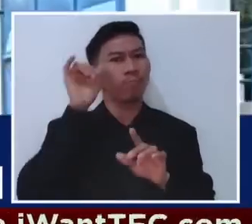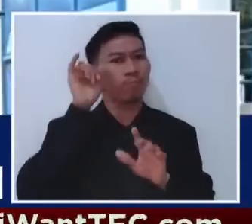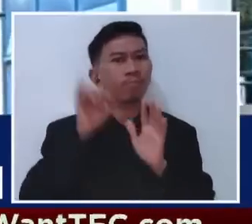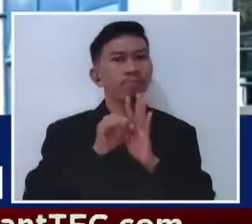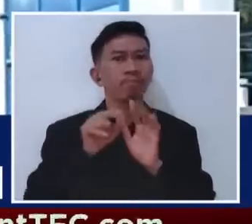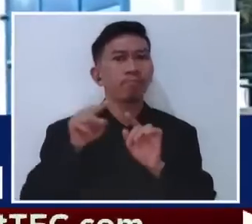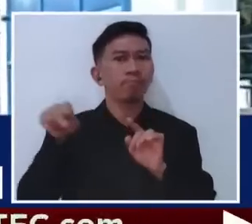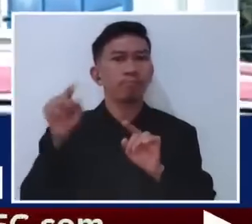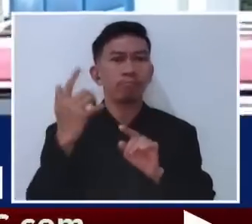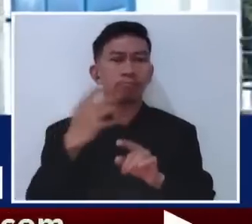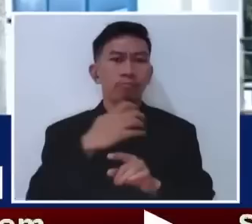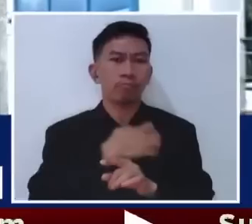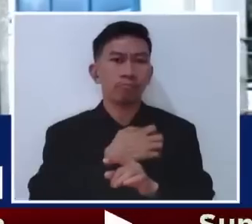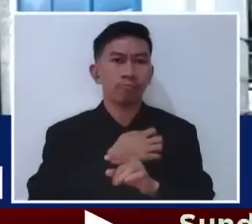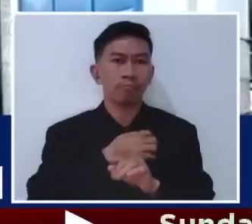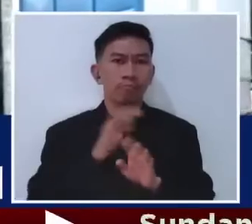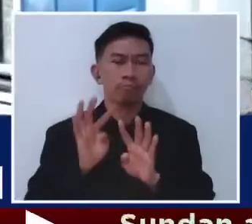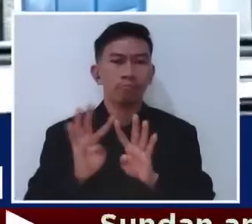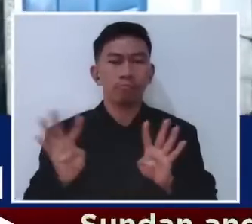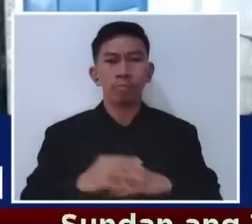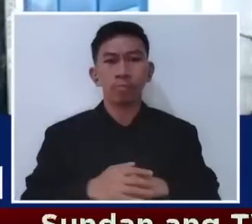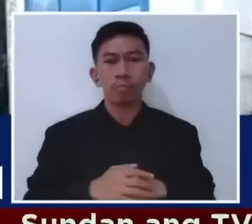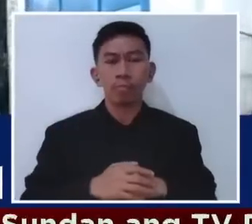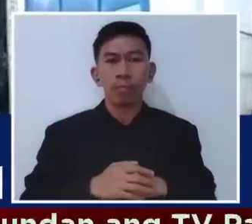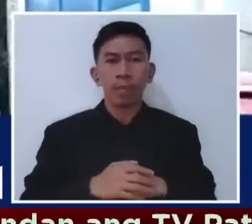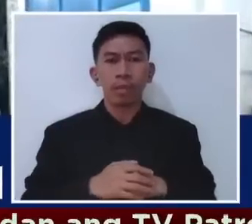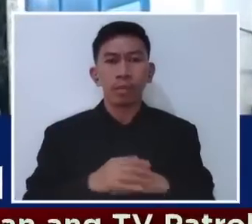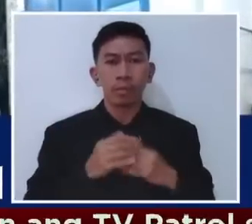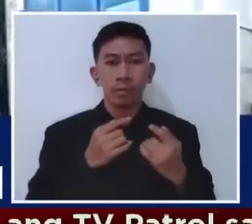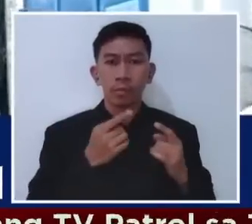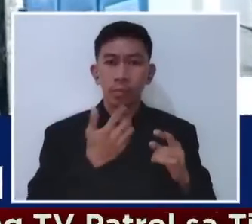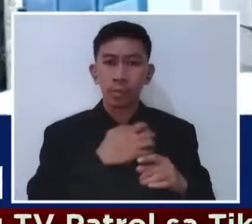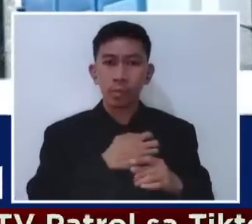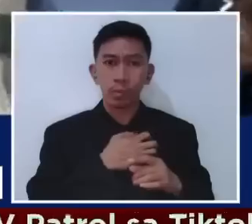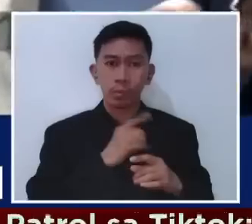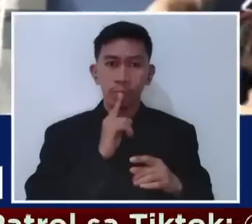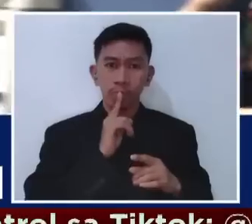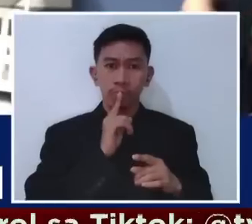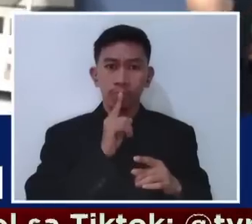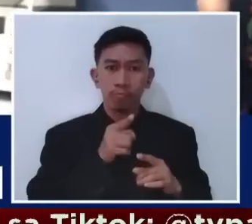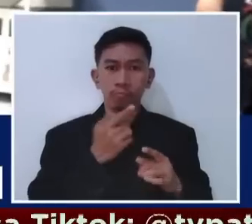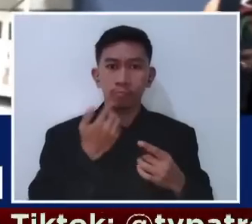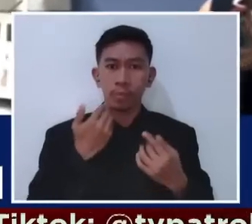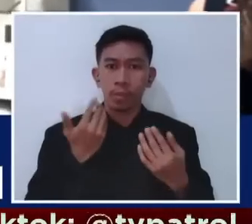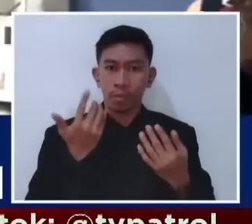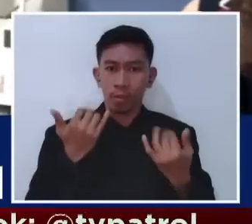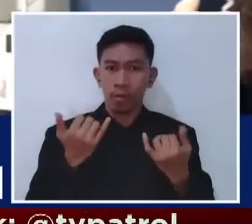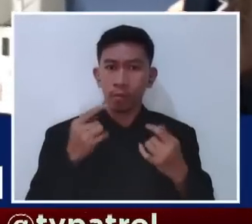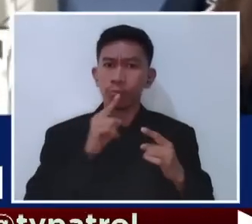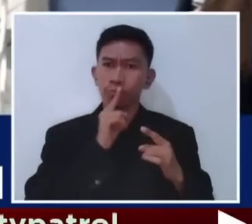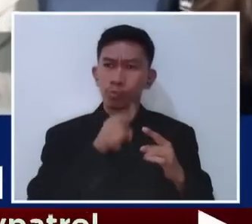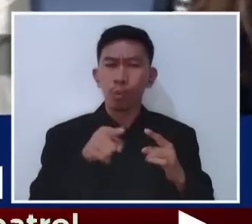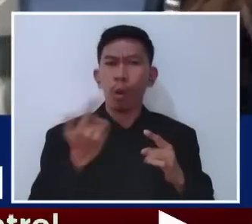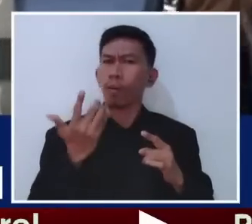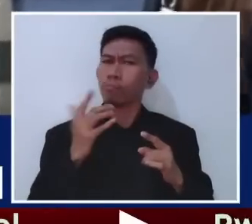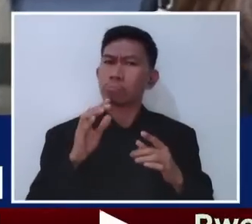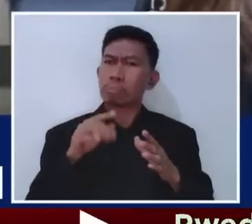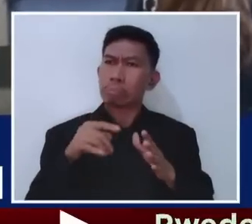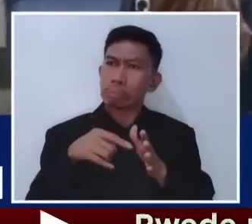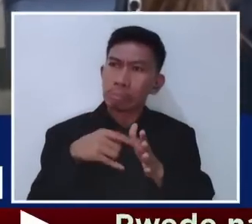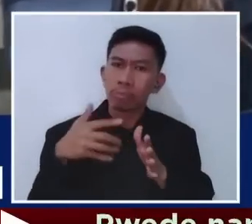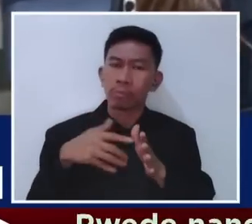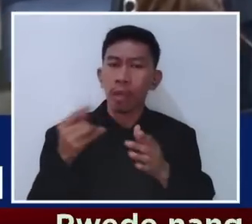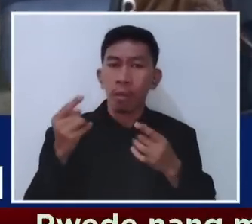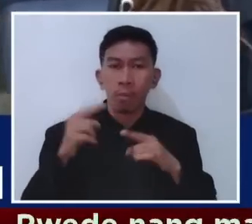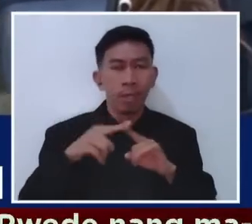Office, bagamat itinuturing nila itong isolated case sa rehiyon, hindi nila papalampasin ang pang-aabusong ginawa ng sino man